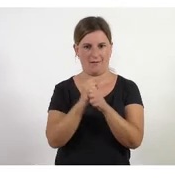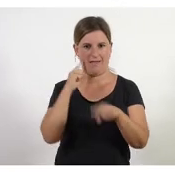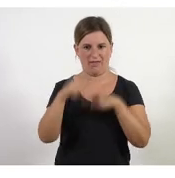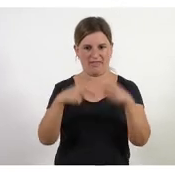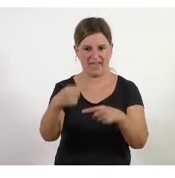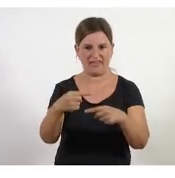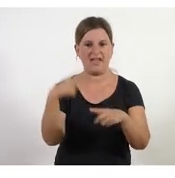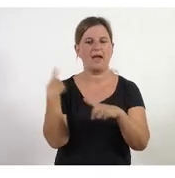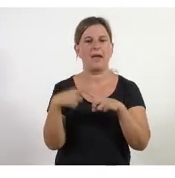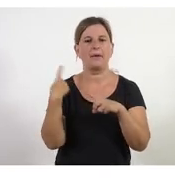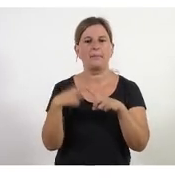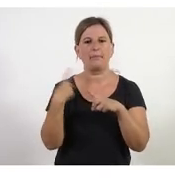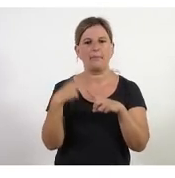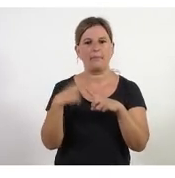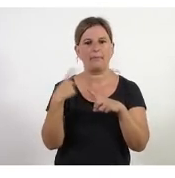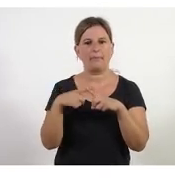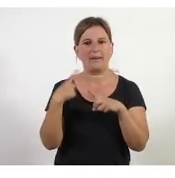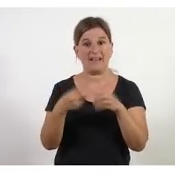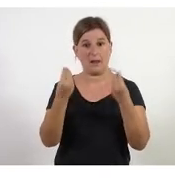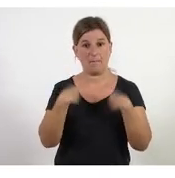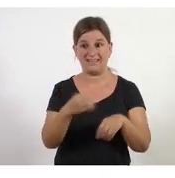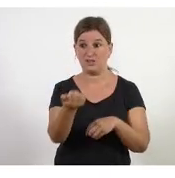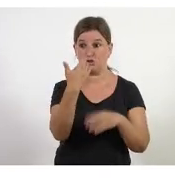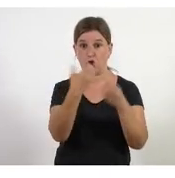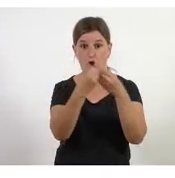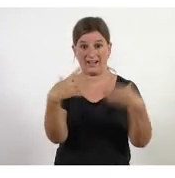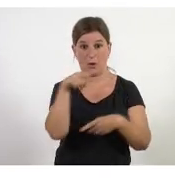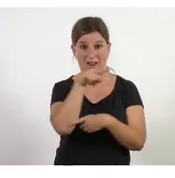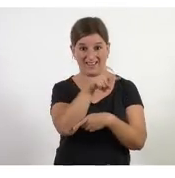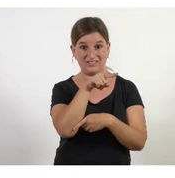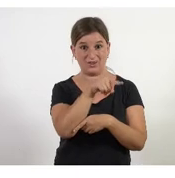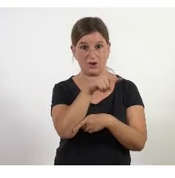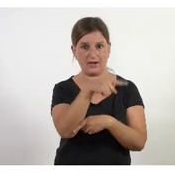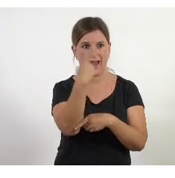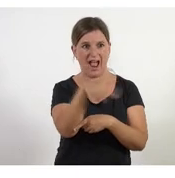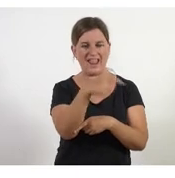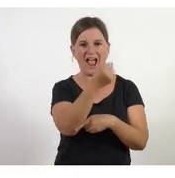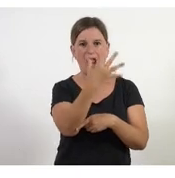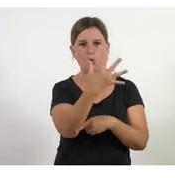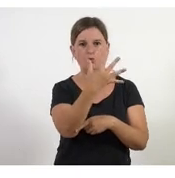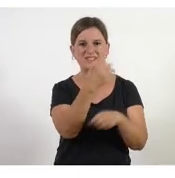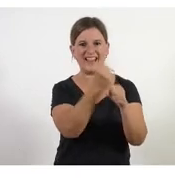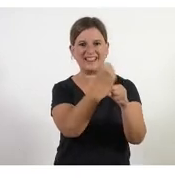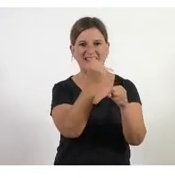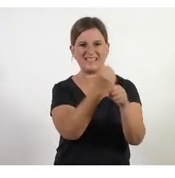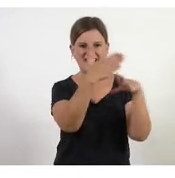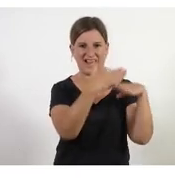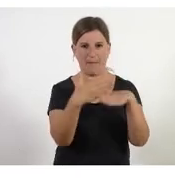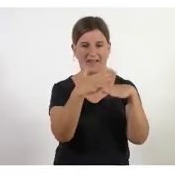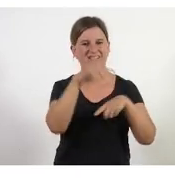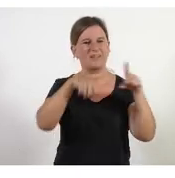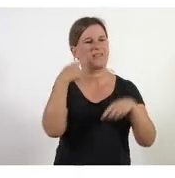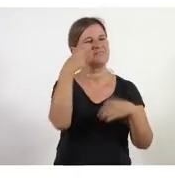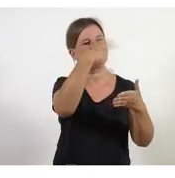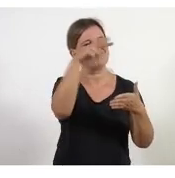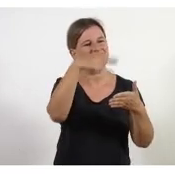perquè, com sabem, en els mateixos correus electrònics hi ha tasques amagades. A vegades estem llegint un correu electrònic